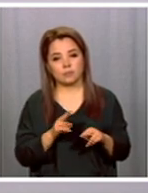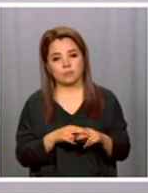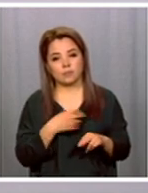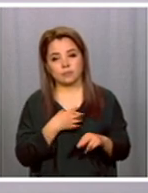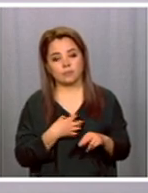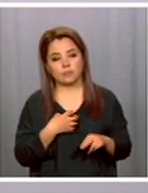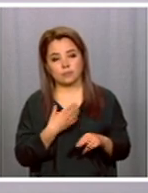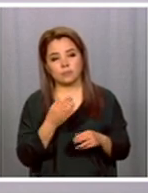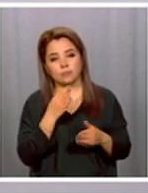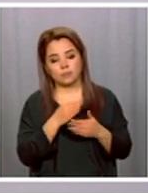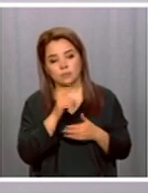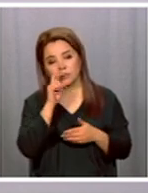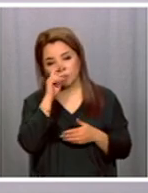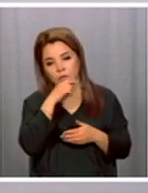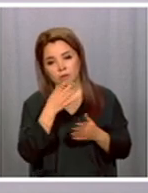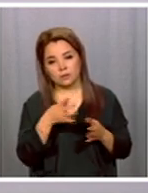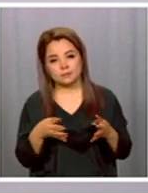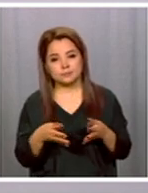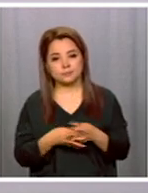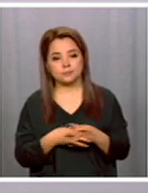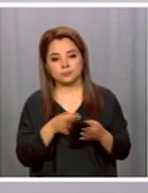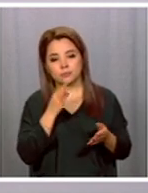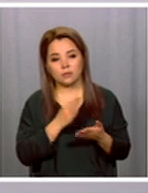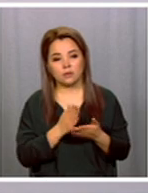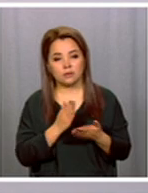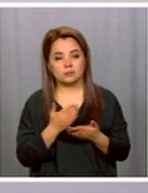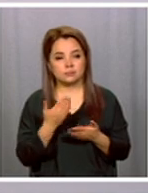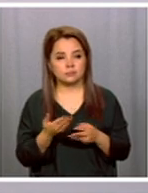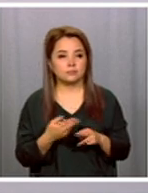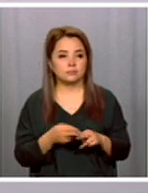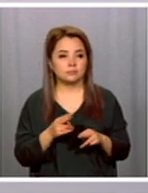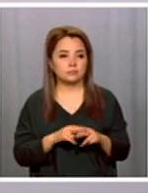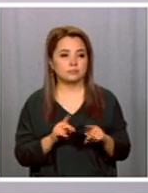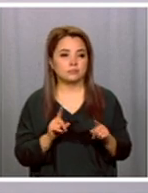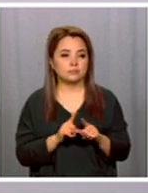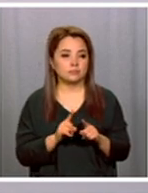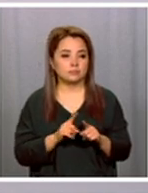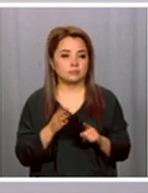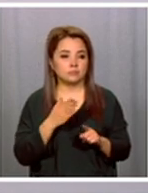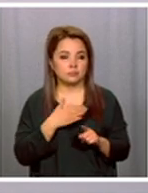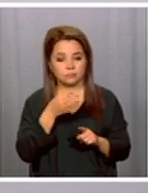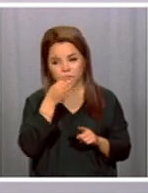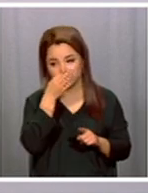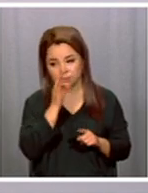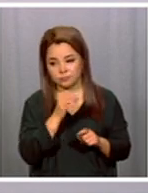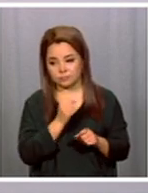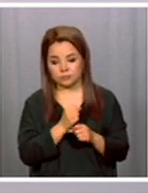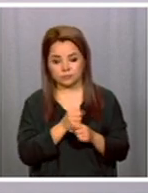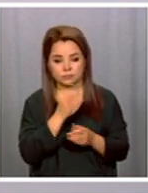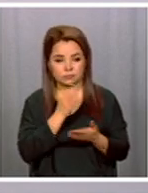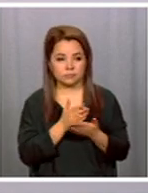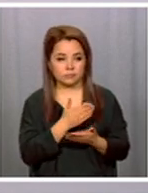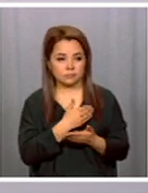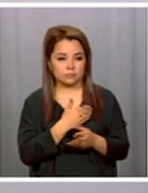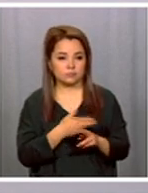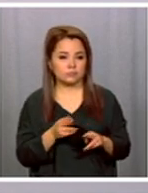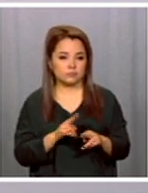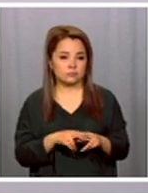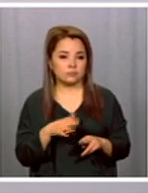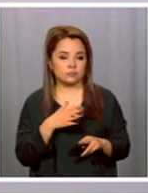Негіздер қышқылдармен қалай әрекеттеседі? Оны біз қазір тәжірибе жүзінде қарап көрейік. Ол үшін